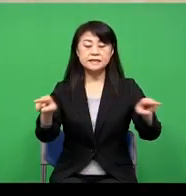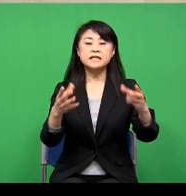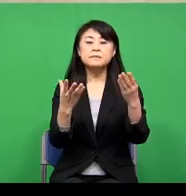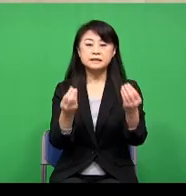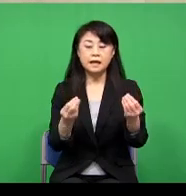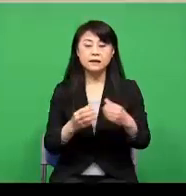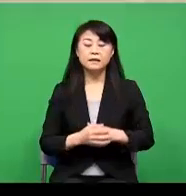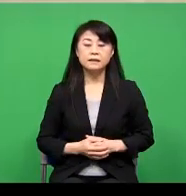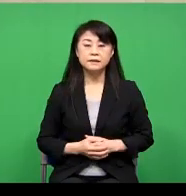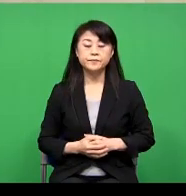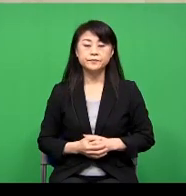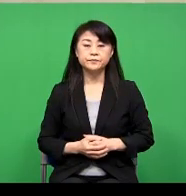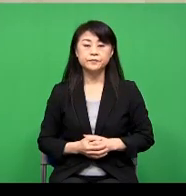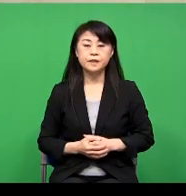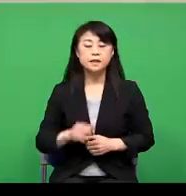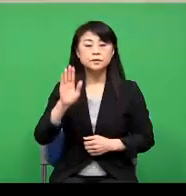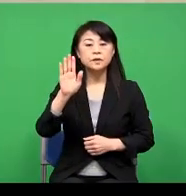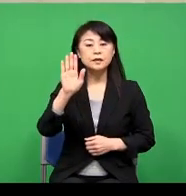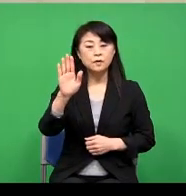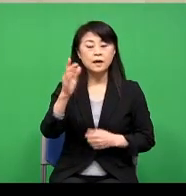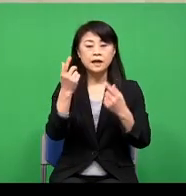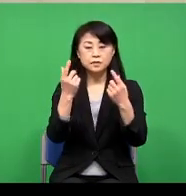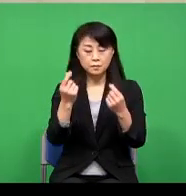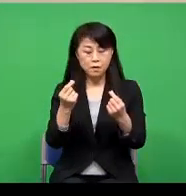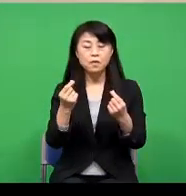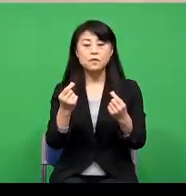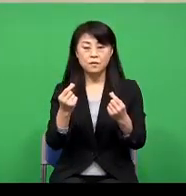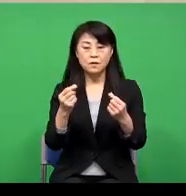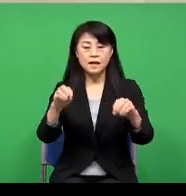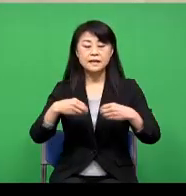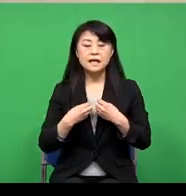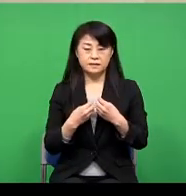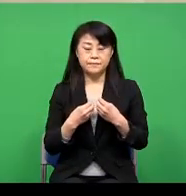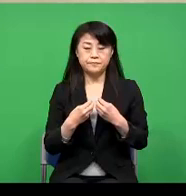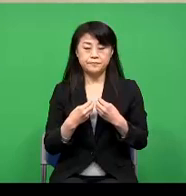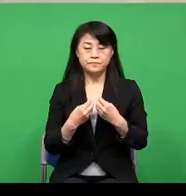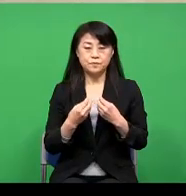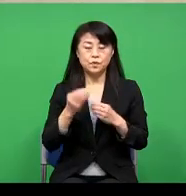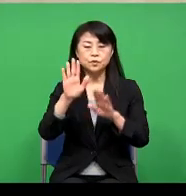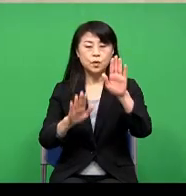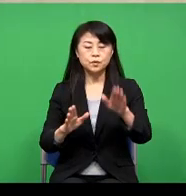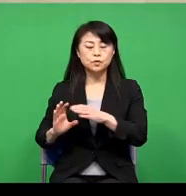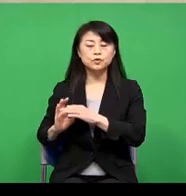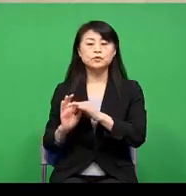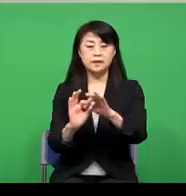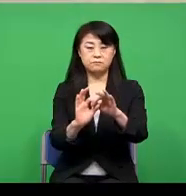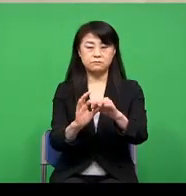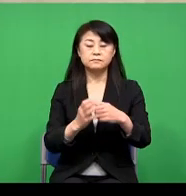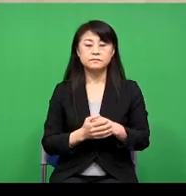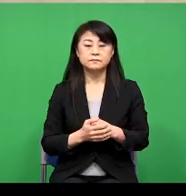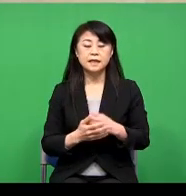ケでですね、集団感染、あの富山市と大洲市で合わせて 4箇所起こったんですけれ